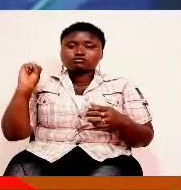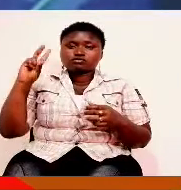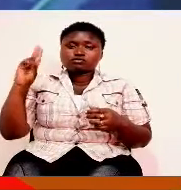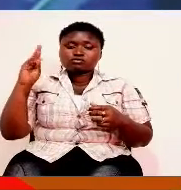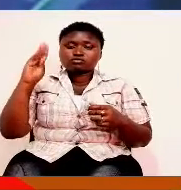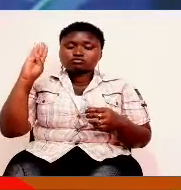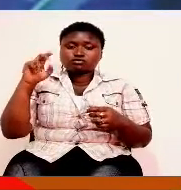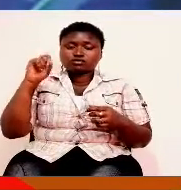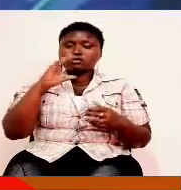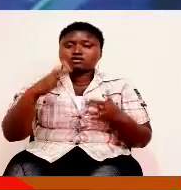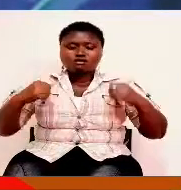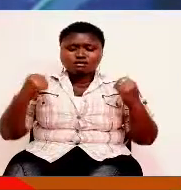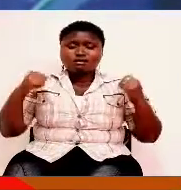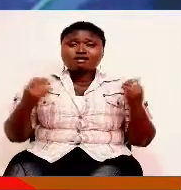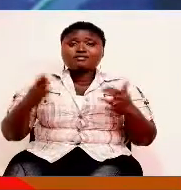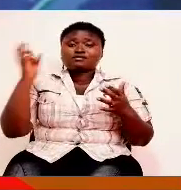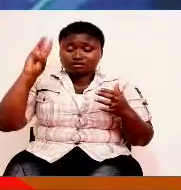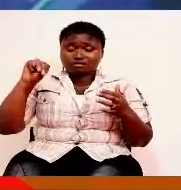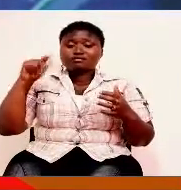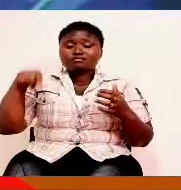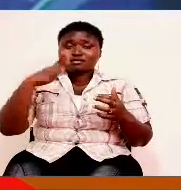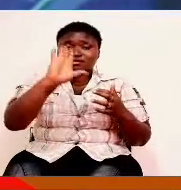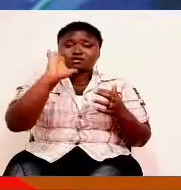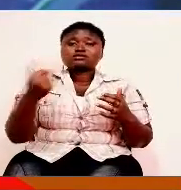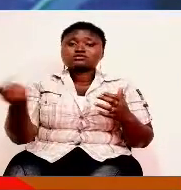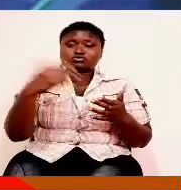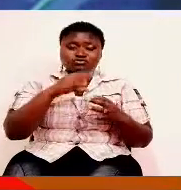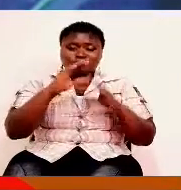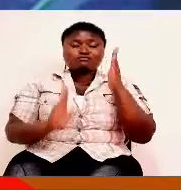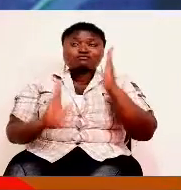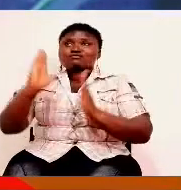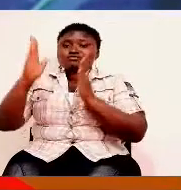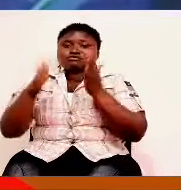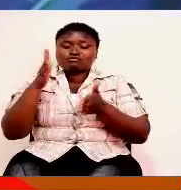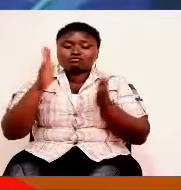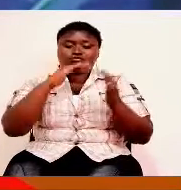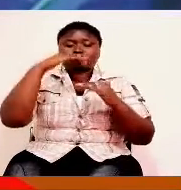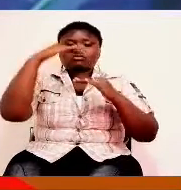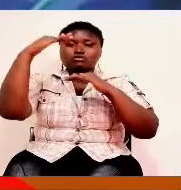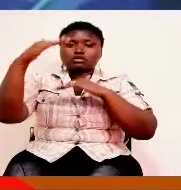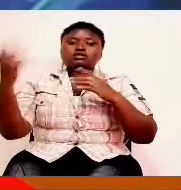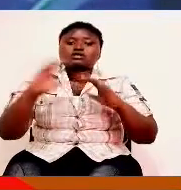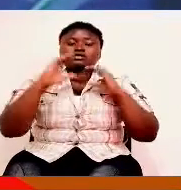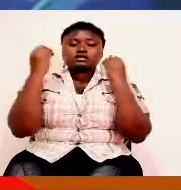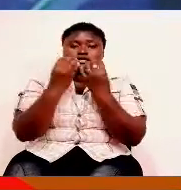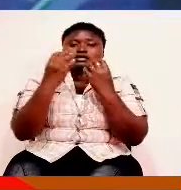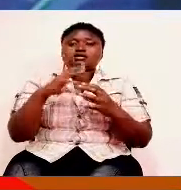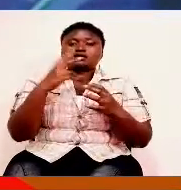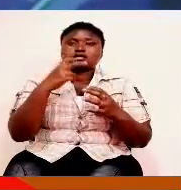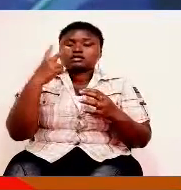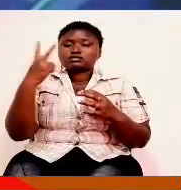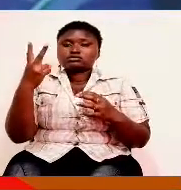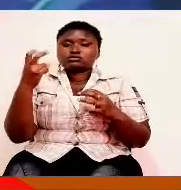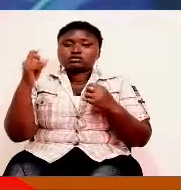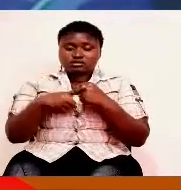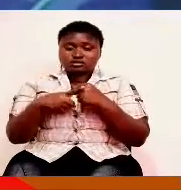okuraha marana hadhu dhawa mojube wa osa mwerga shofe kumakira irathi mirogoyere na idhada to dhukurine wa forest